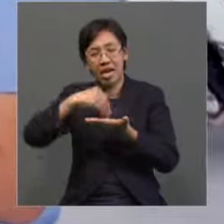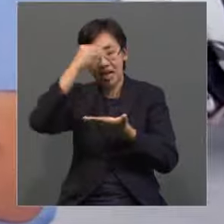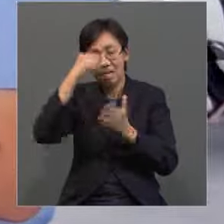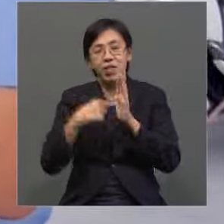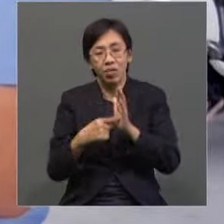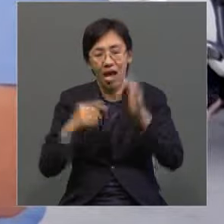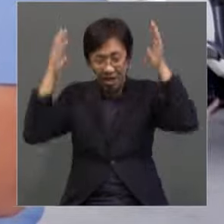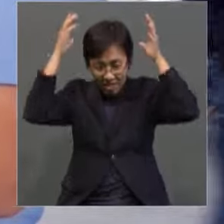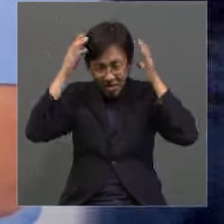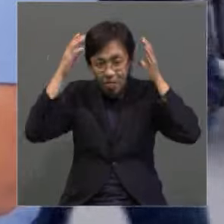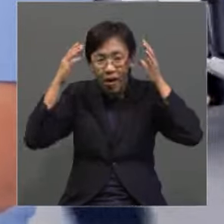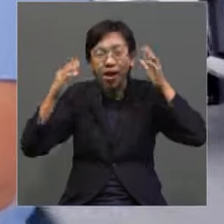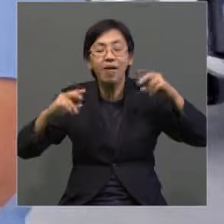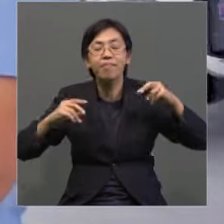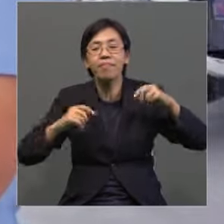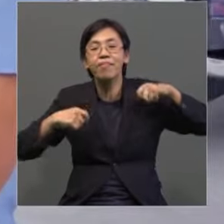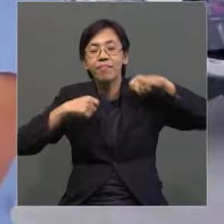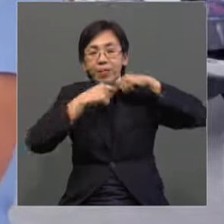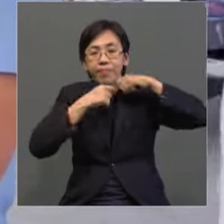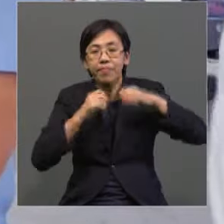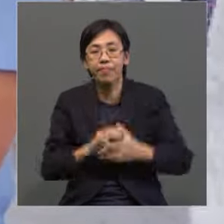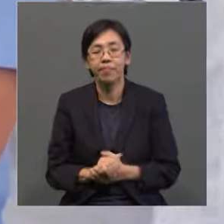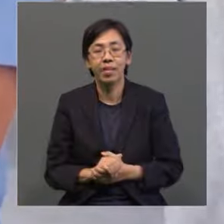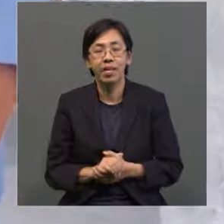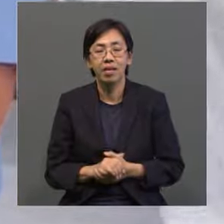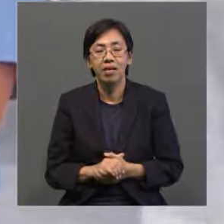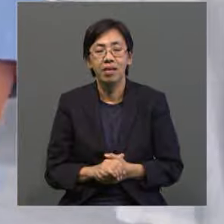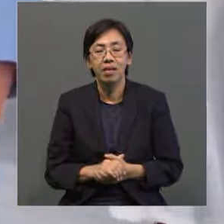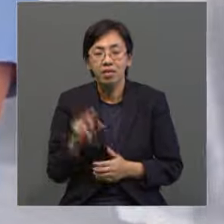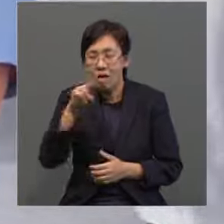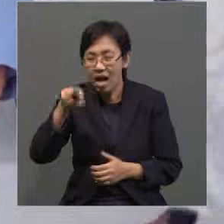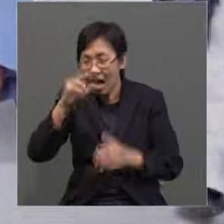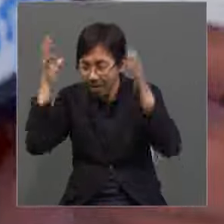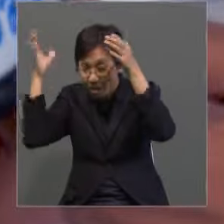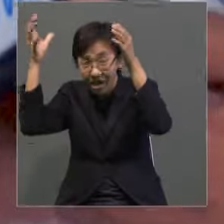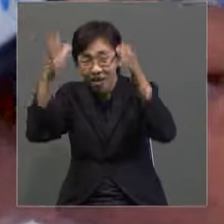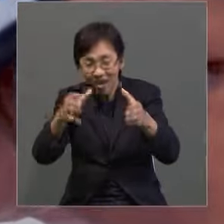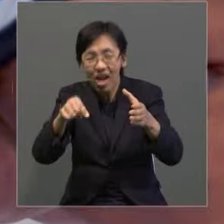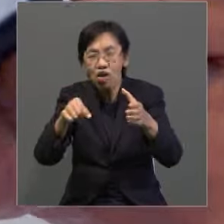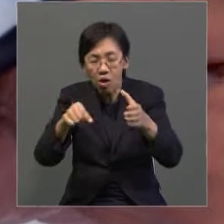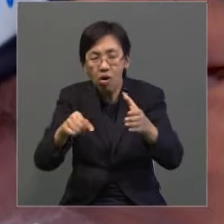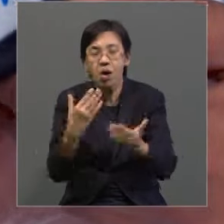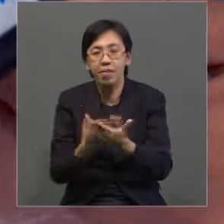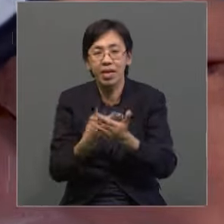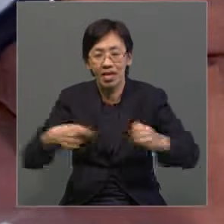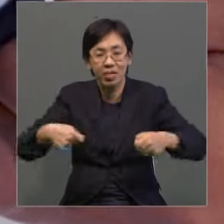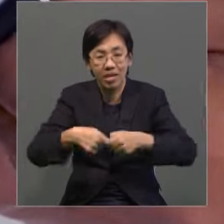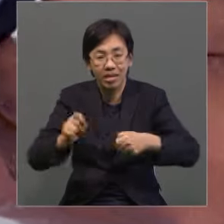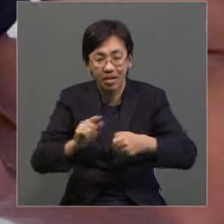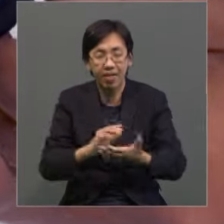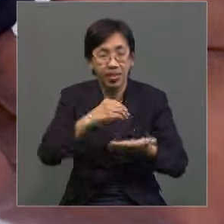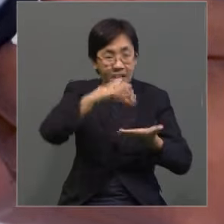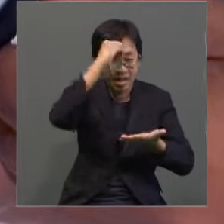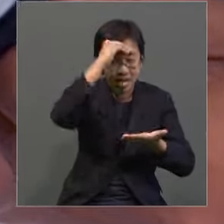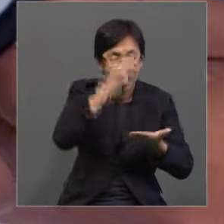มหมวกกันน็อกเราก็เลยคิดในการจัดหาหมวกกันน็อกโดยใช้นโยบายคนละครึ่งคือทางนักเรียน